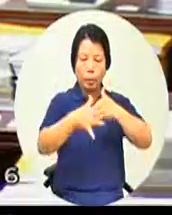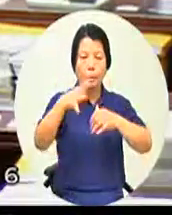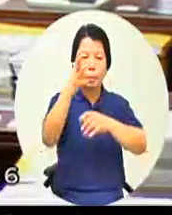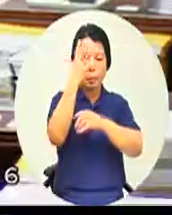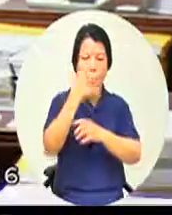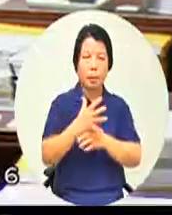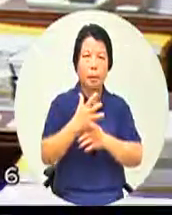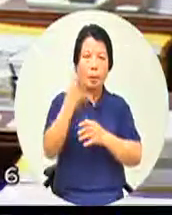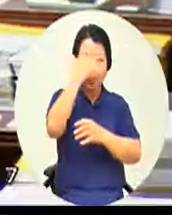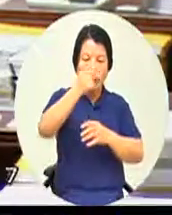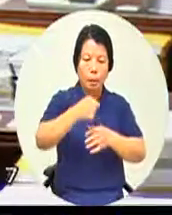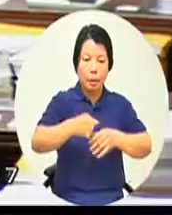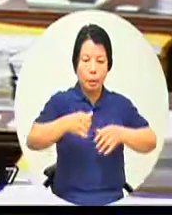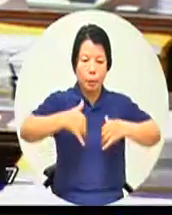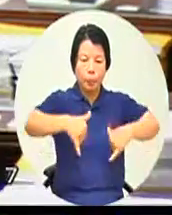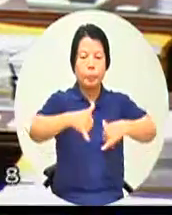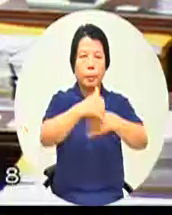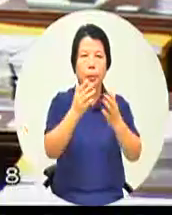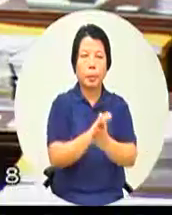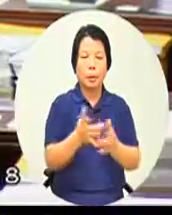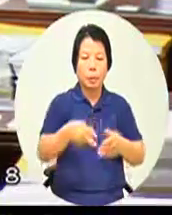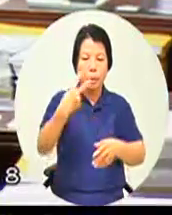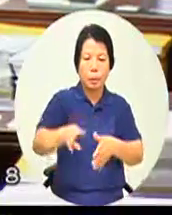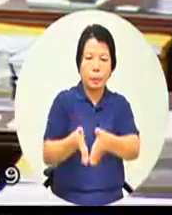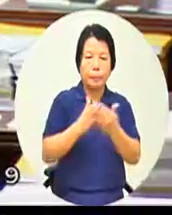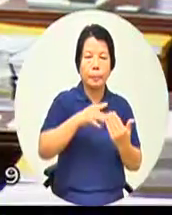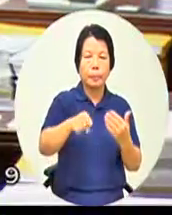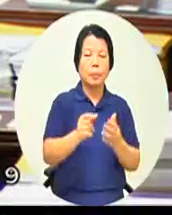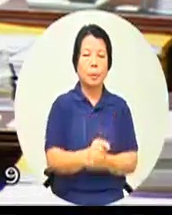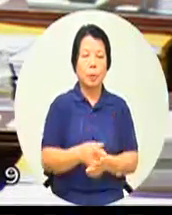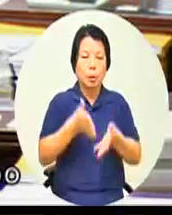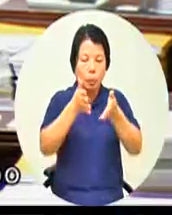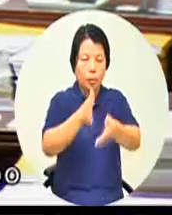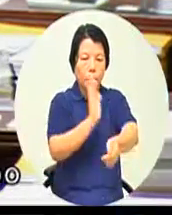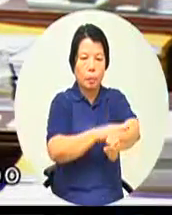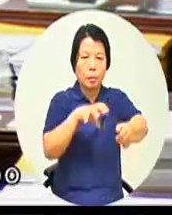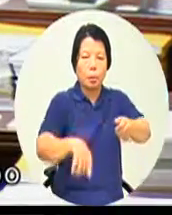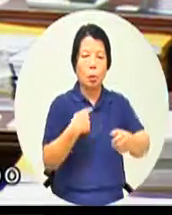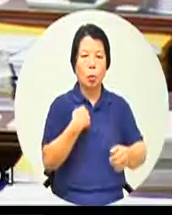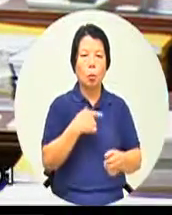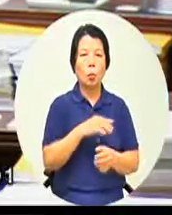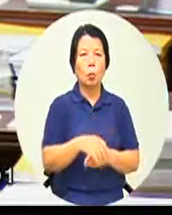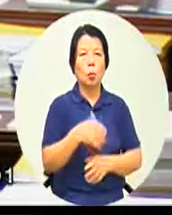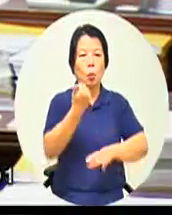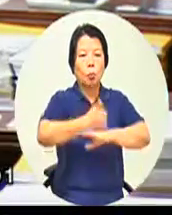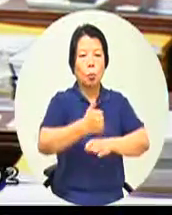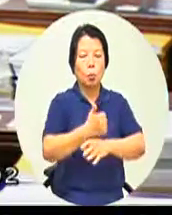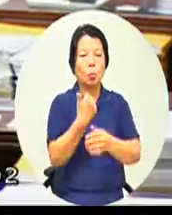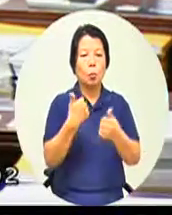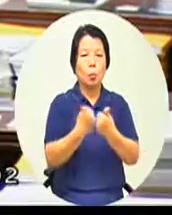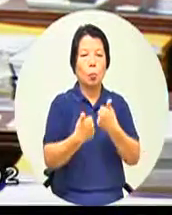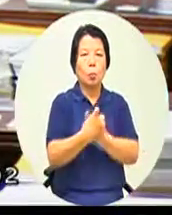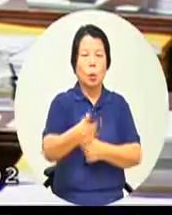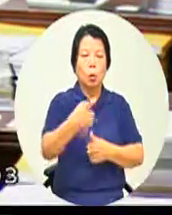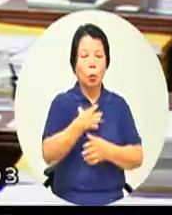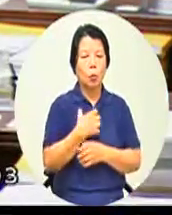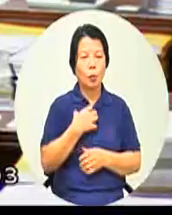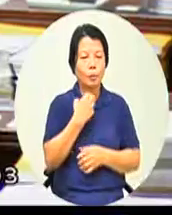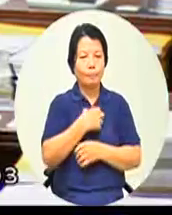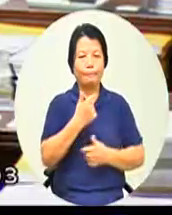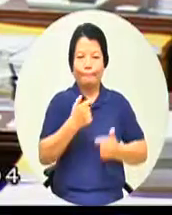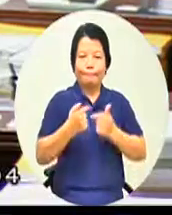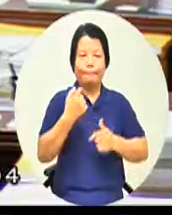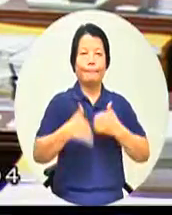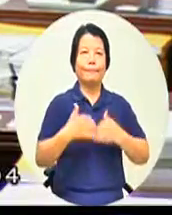那其实就作为一个左营的这个民意代表，我们其实是非常非常的兴奋的哈，尤其